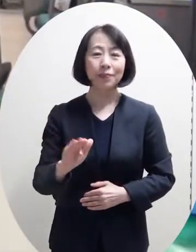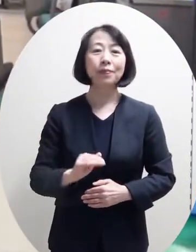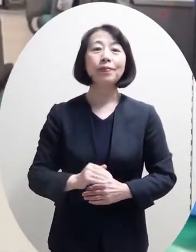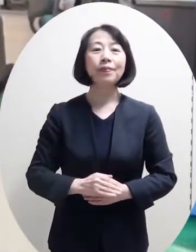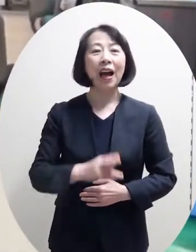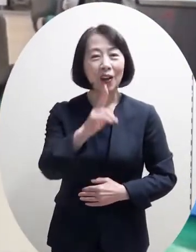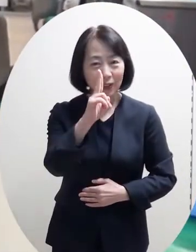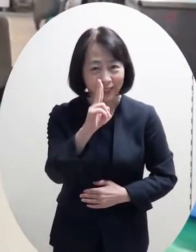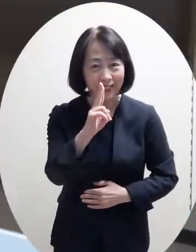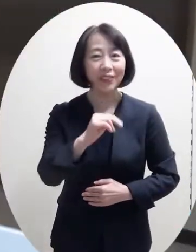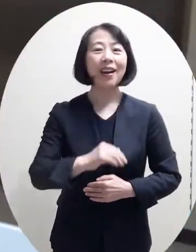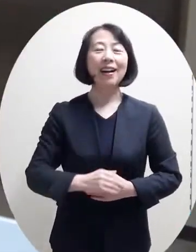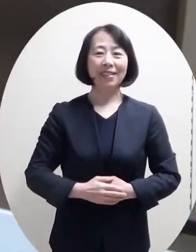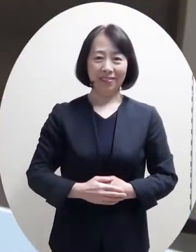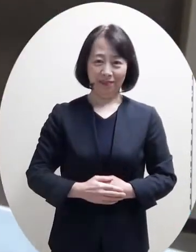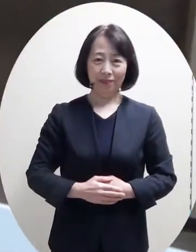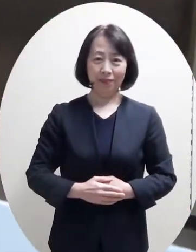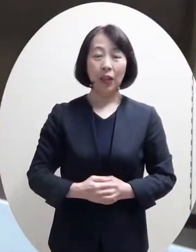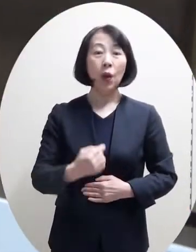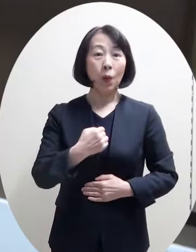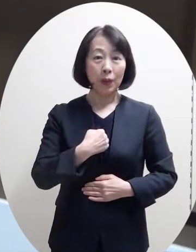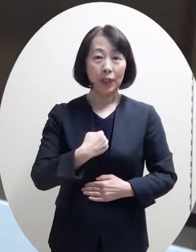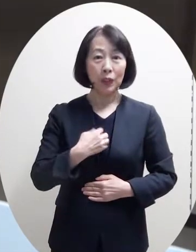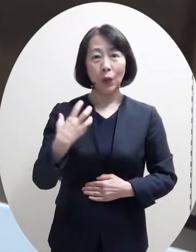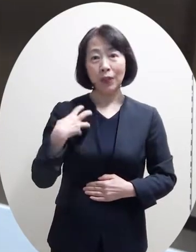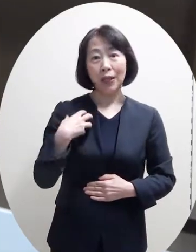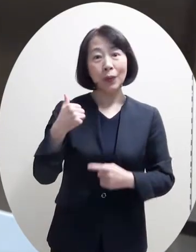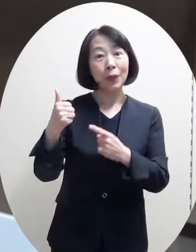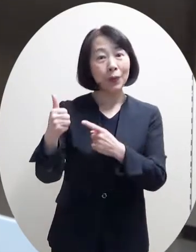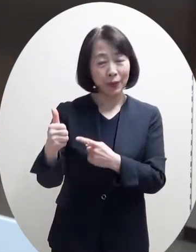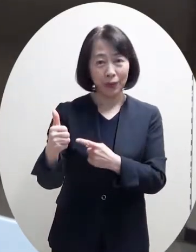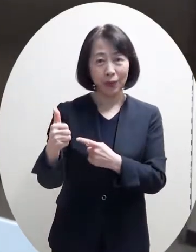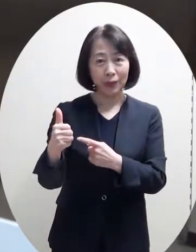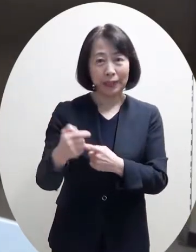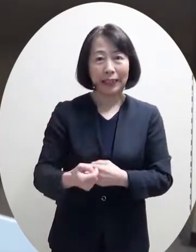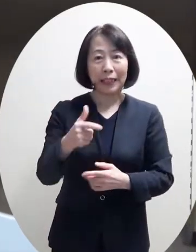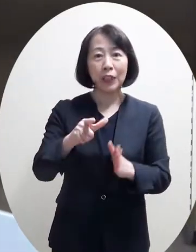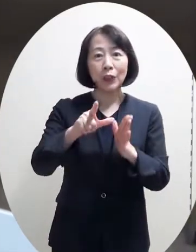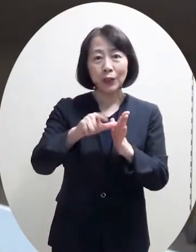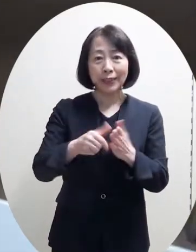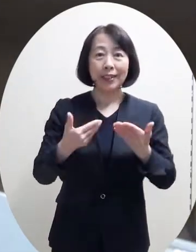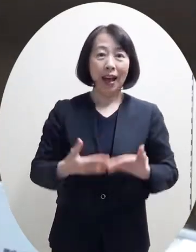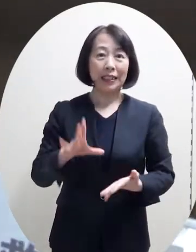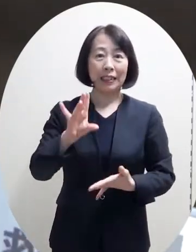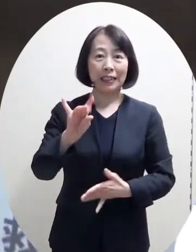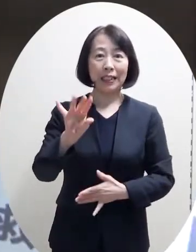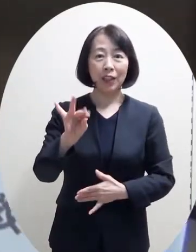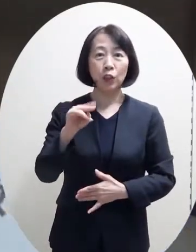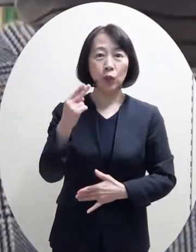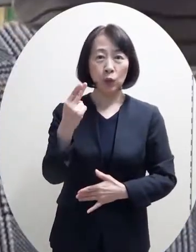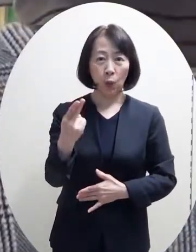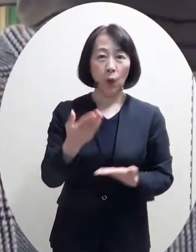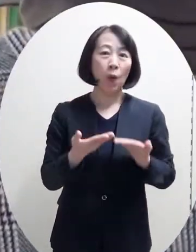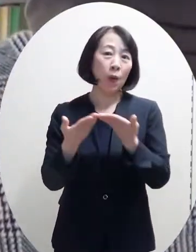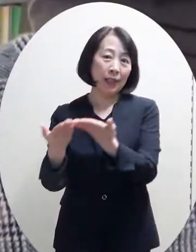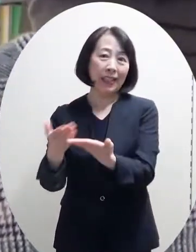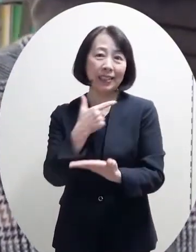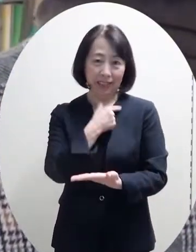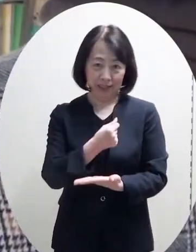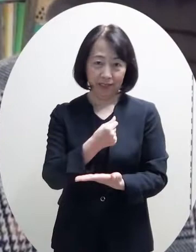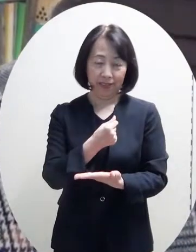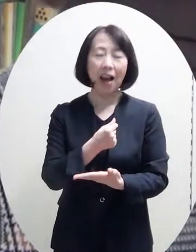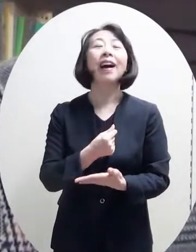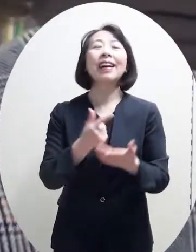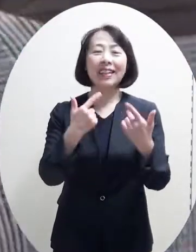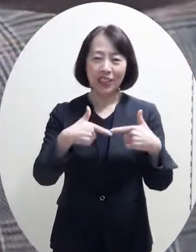こんにちは。 私の担当の方に緊急時安心キットをお渡ししたいんですが。 いつもありがと